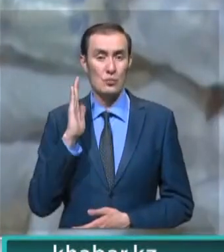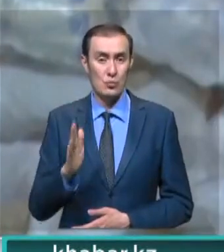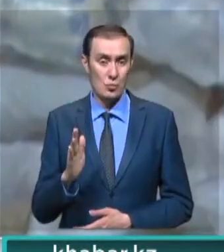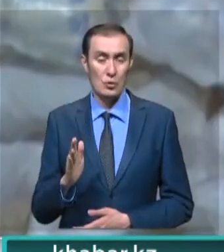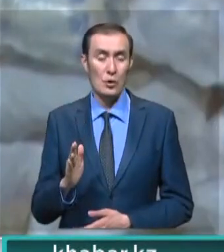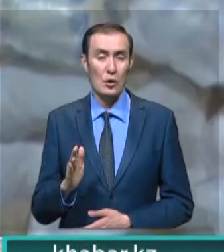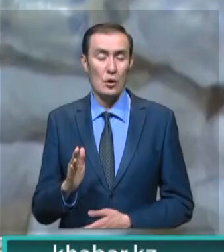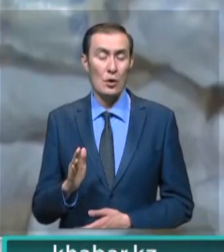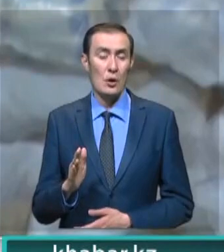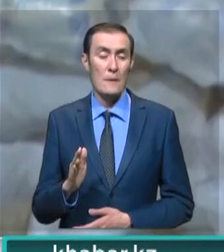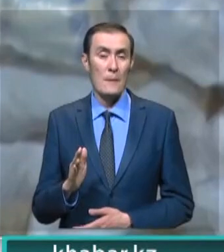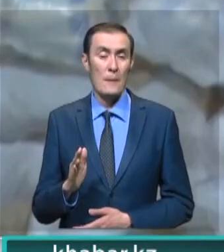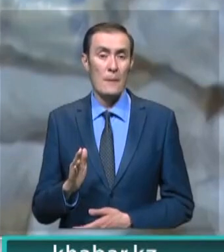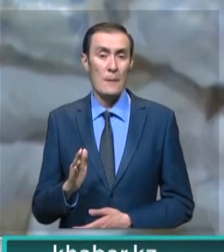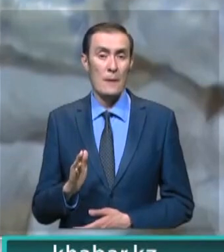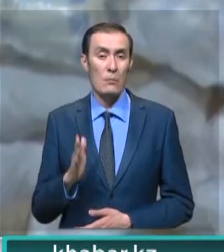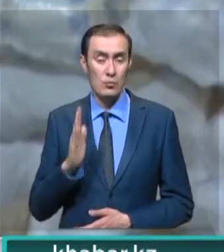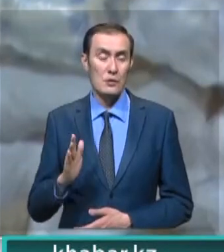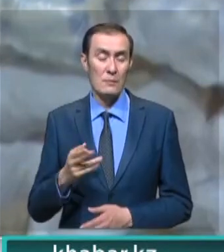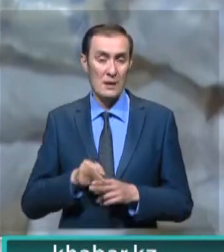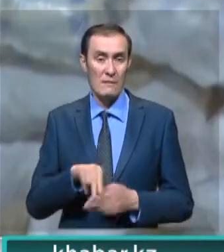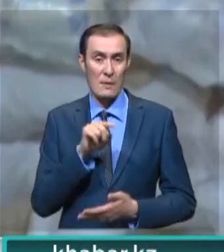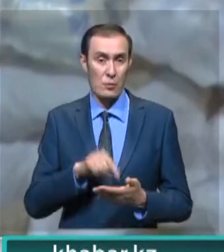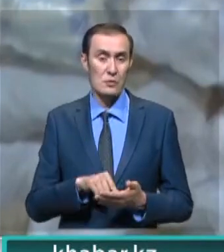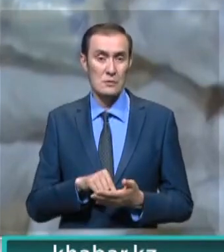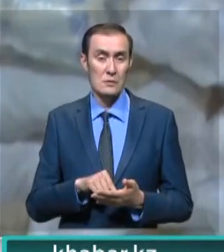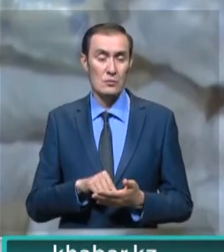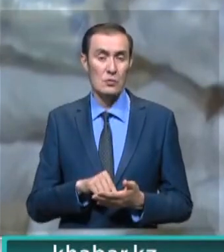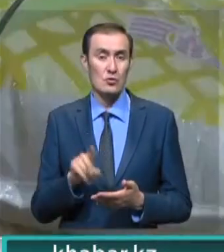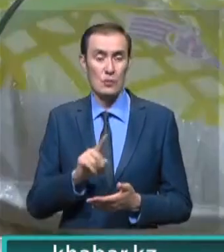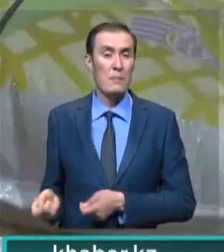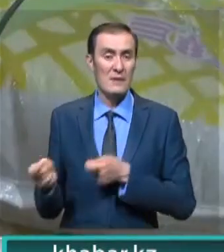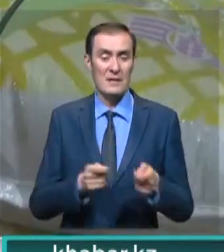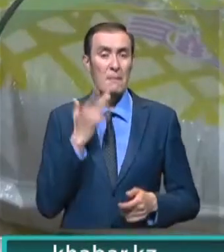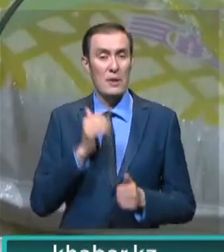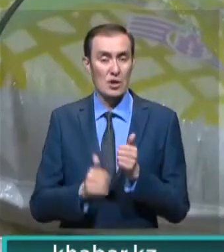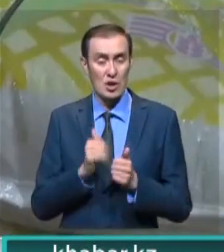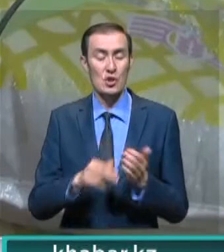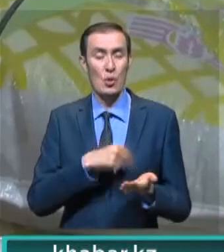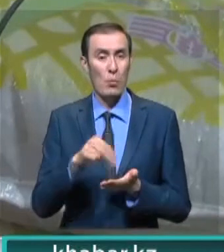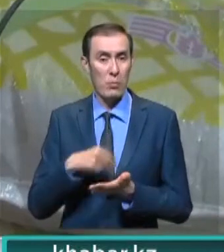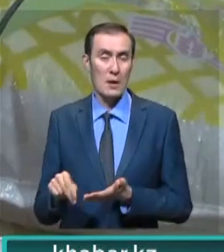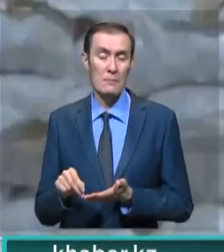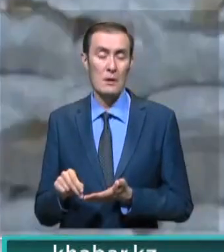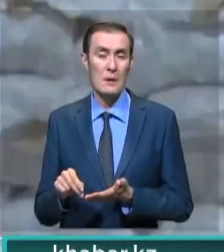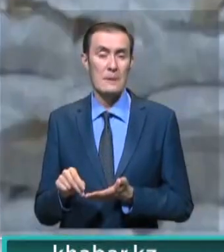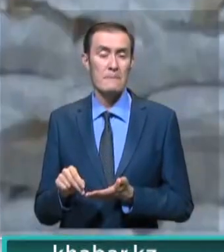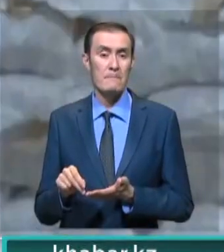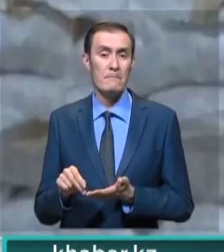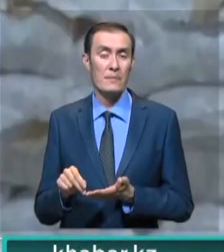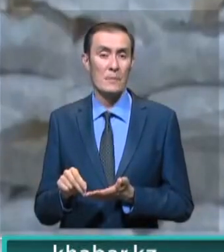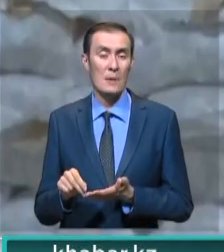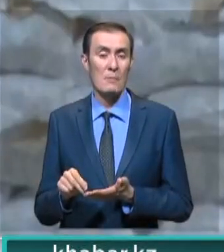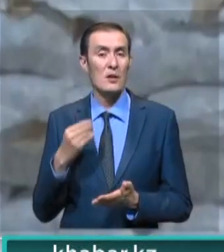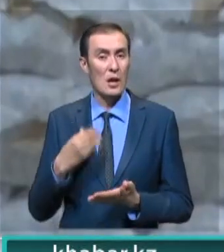пополнение, мы, в принципе, будем отрабатывать вопрос от поставки почаще. Закупаем мы, конечно, по